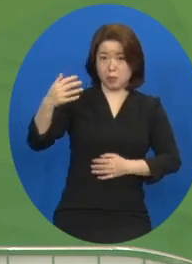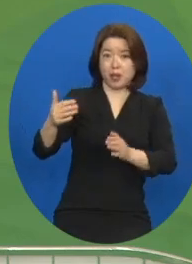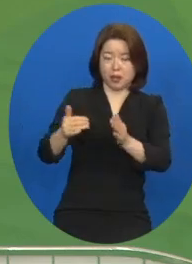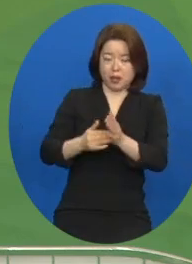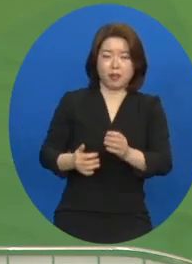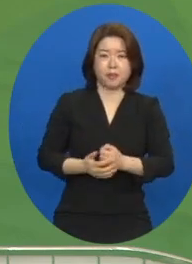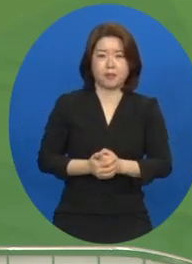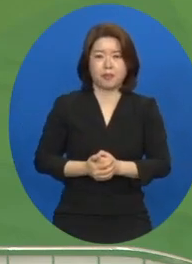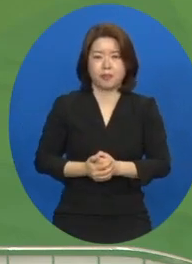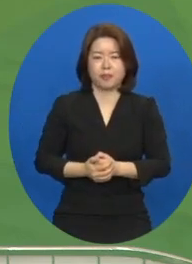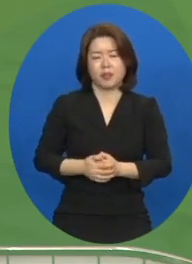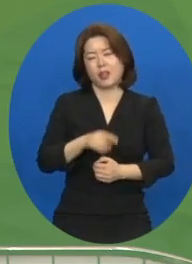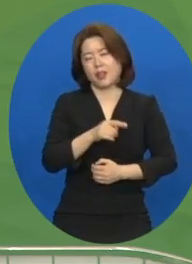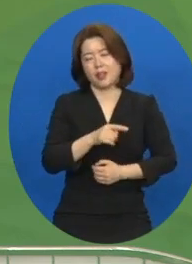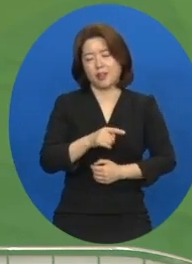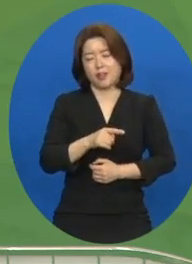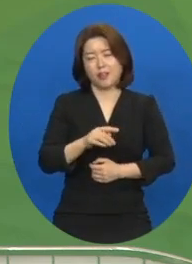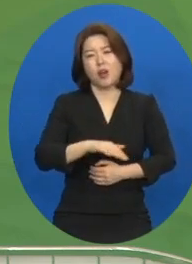우리 이야기예요.